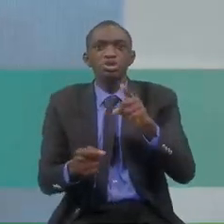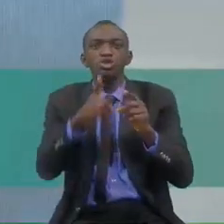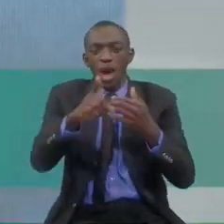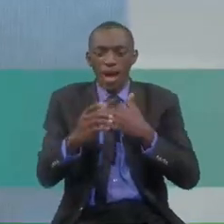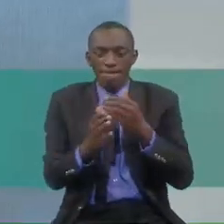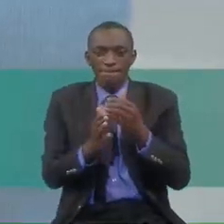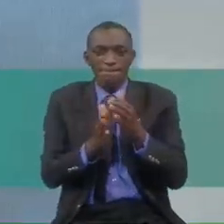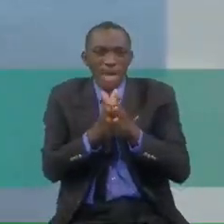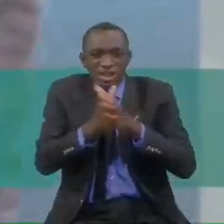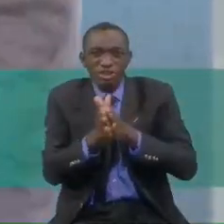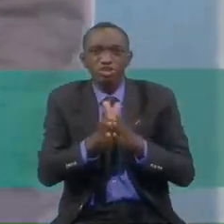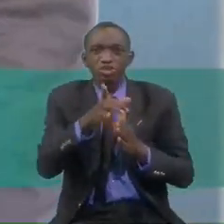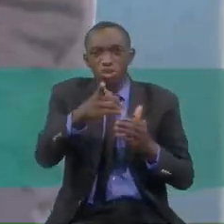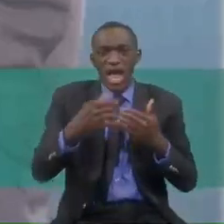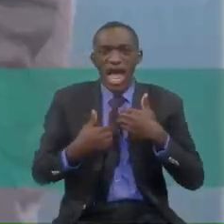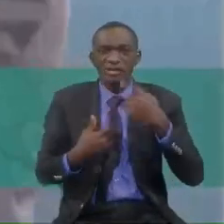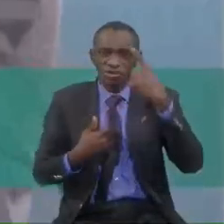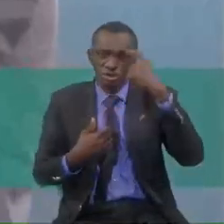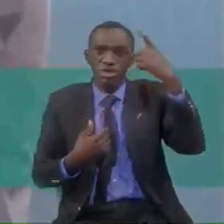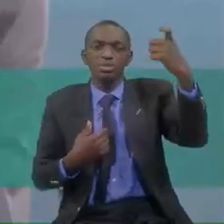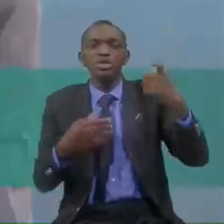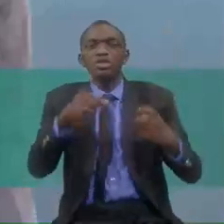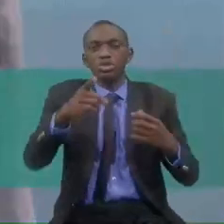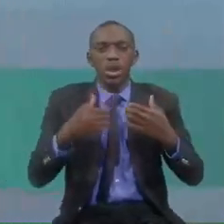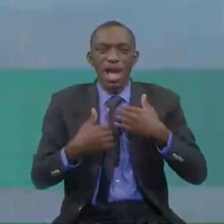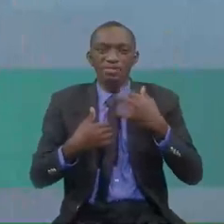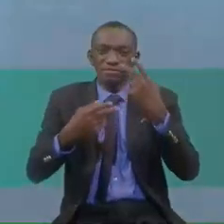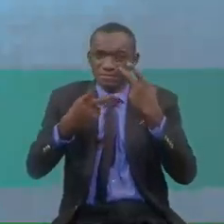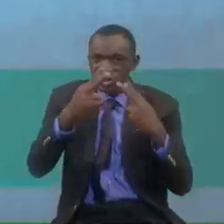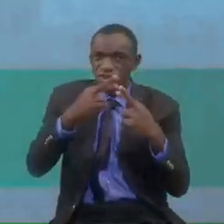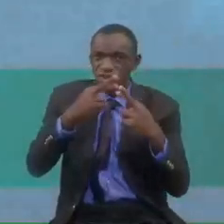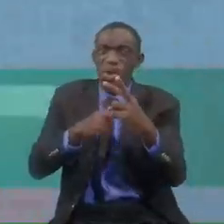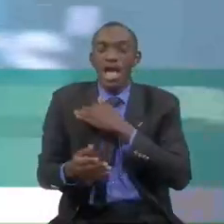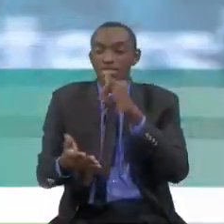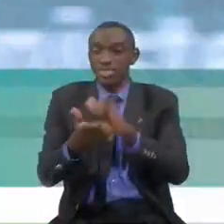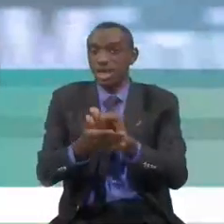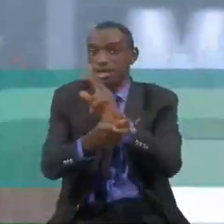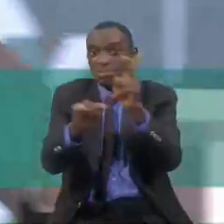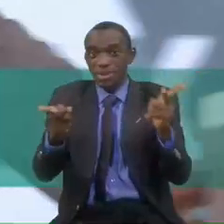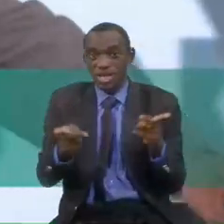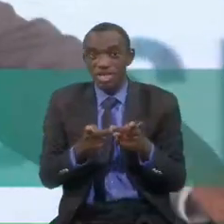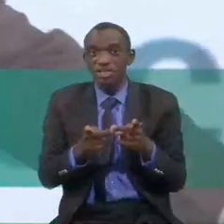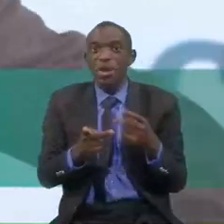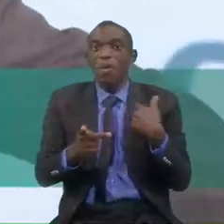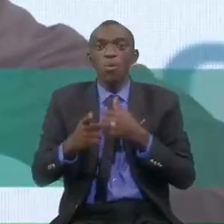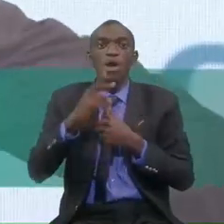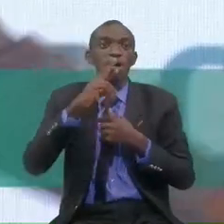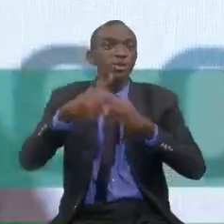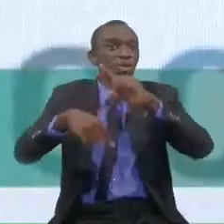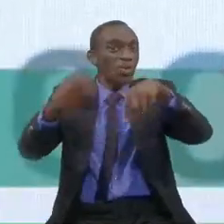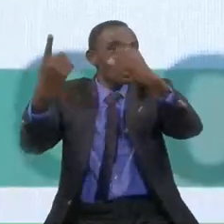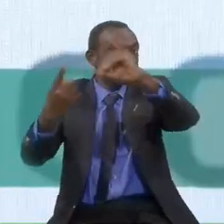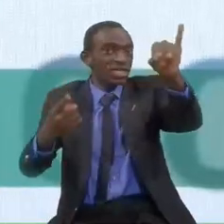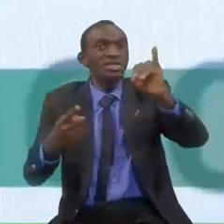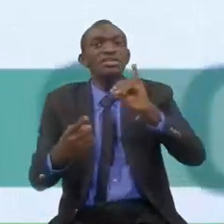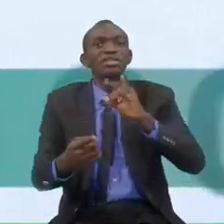avons des visions, nous avons des songes. Et là que nous allons,